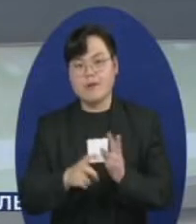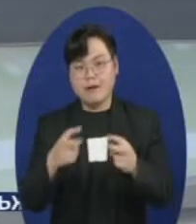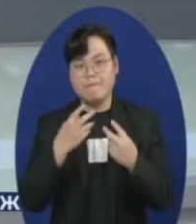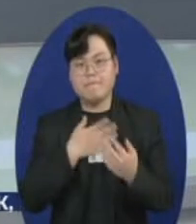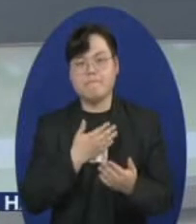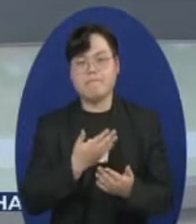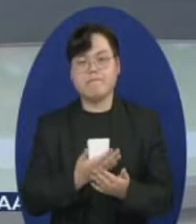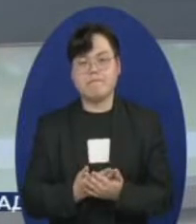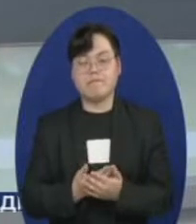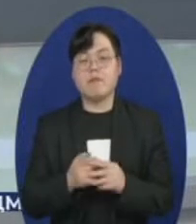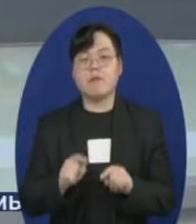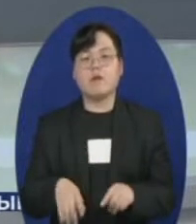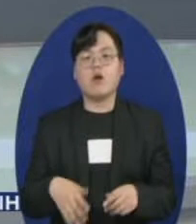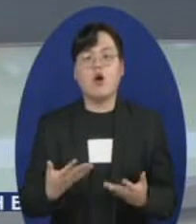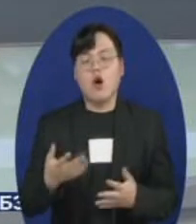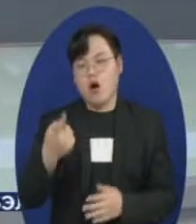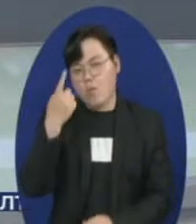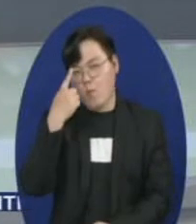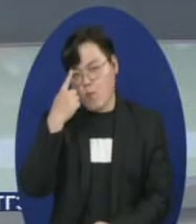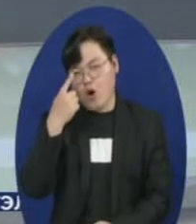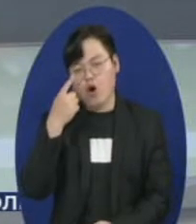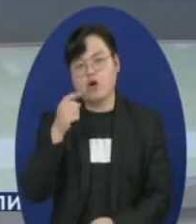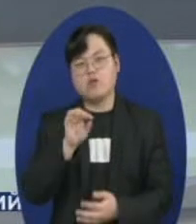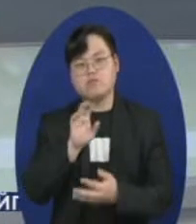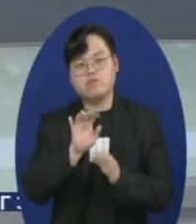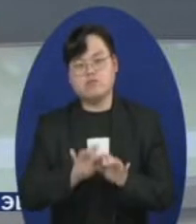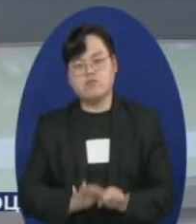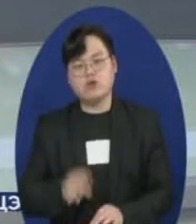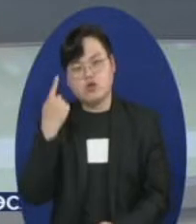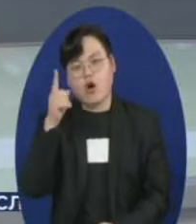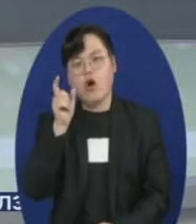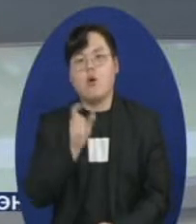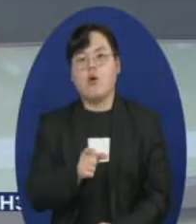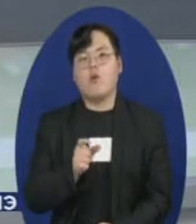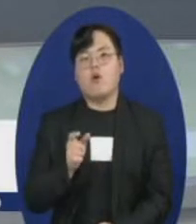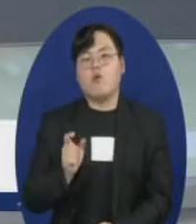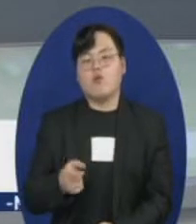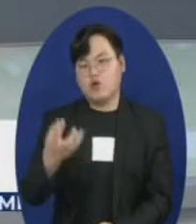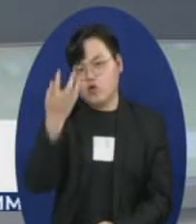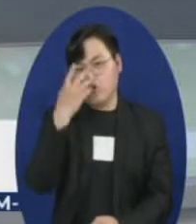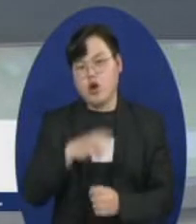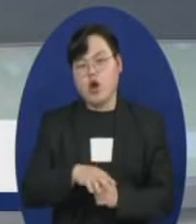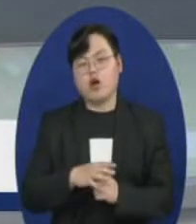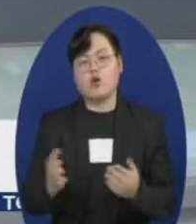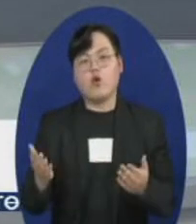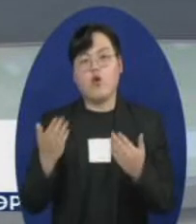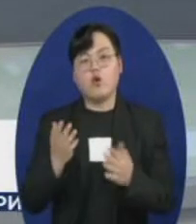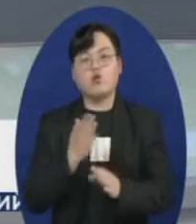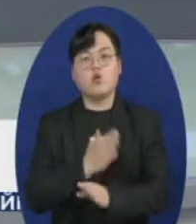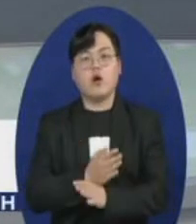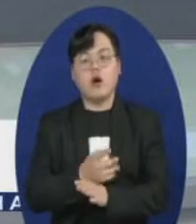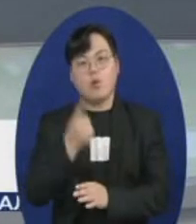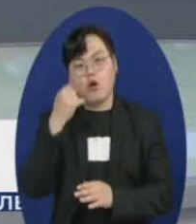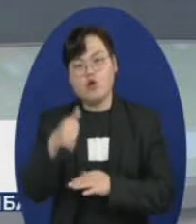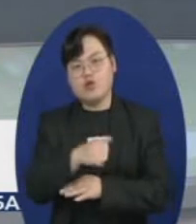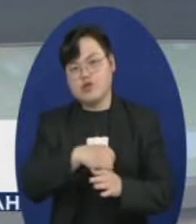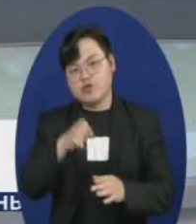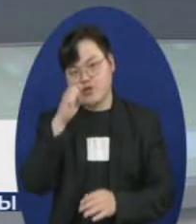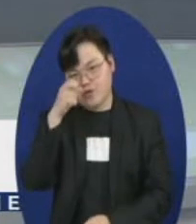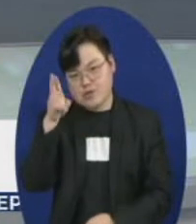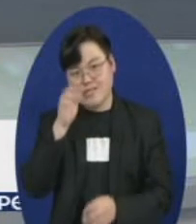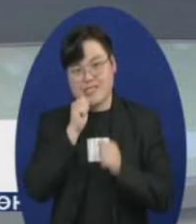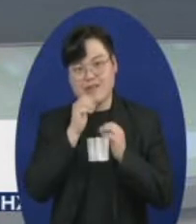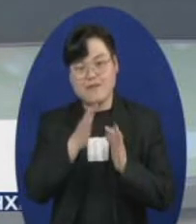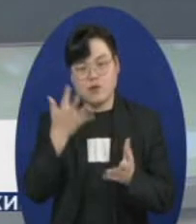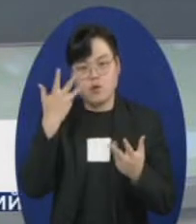Цаг үрдийг сонгогдож байгаа үзэгчдэд баярлалаа. Тэгэхээр Монголын зохиолчдын нэгдсэн их хурл өнөөдөр төрийн ордонд боллоо. Их хурлыг Монгол Улсын Ерөнхийлөгчийн хэвлэлтэр зохион